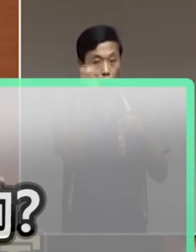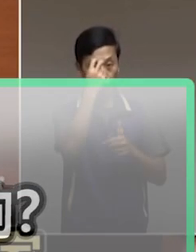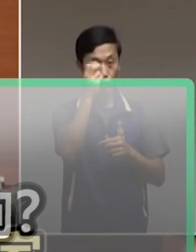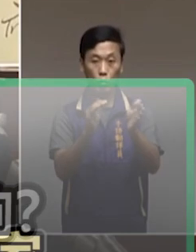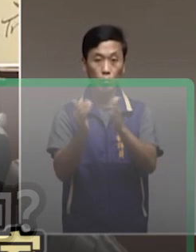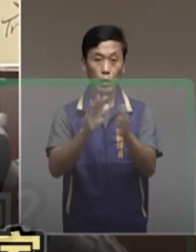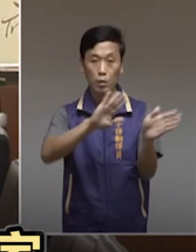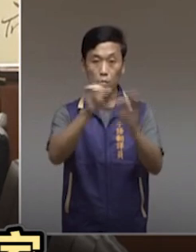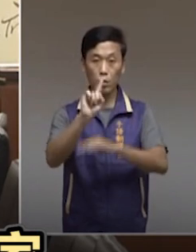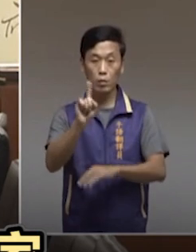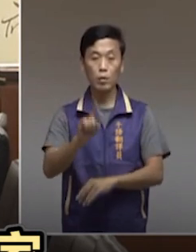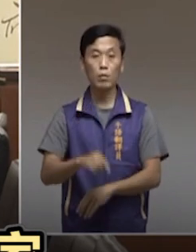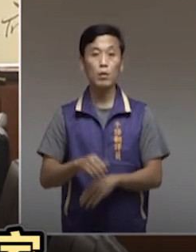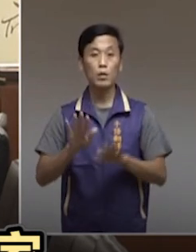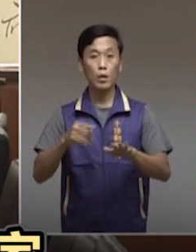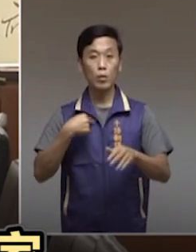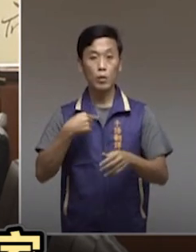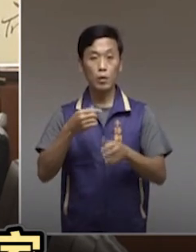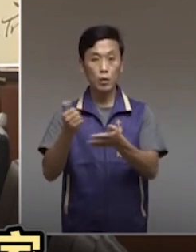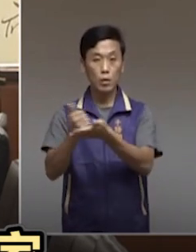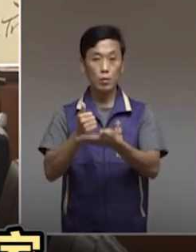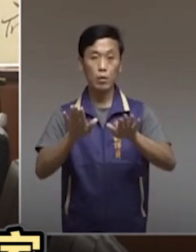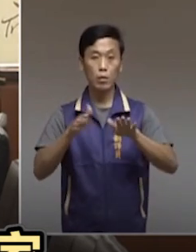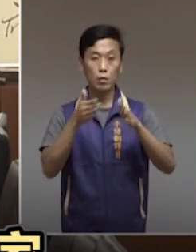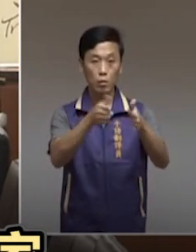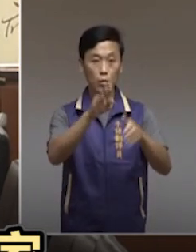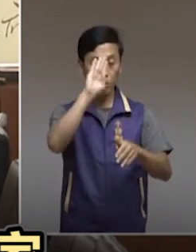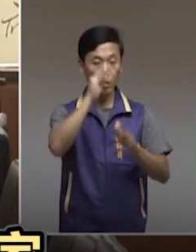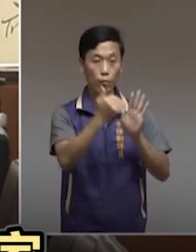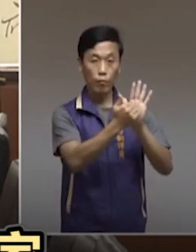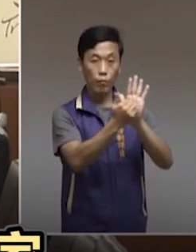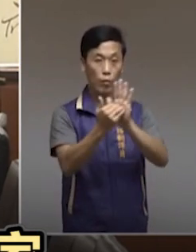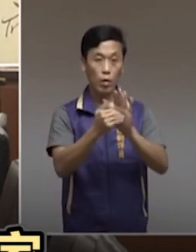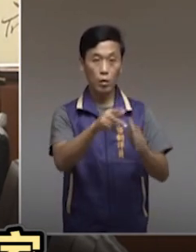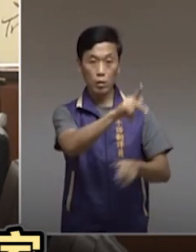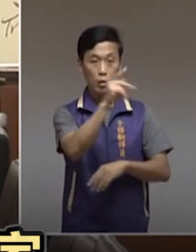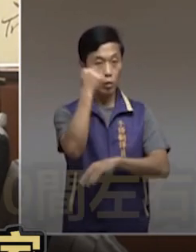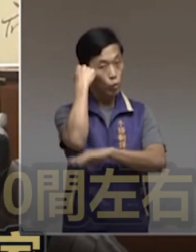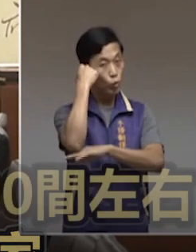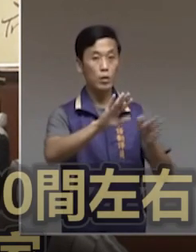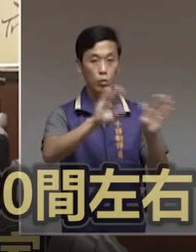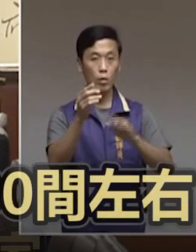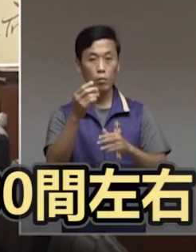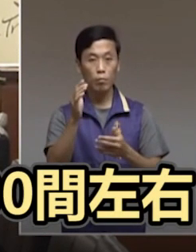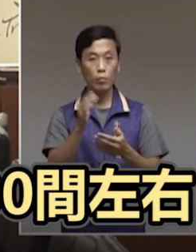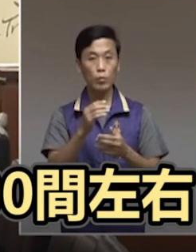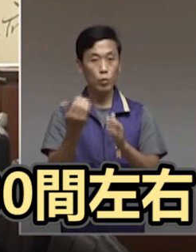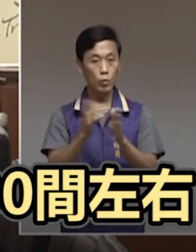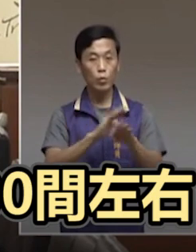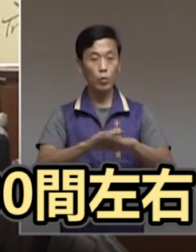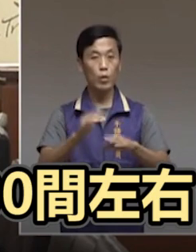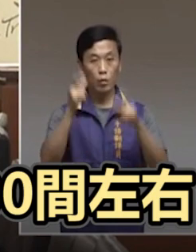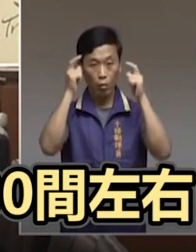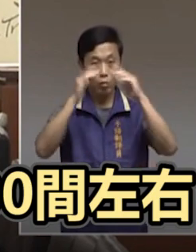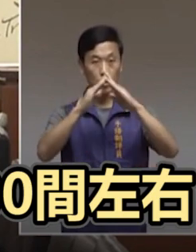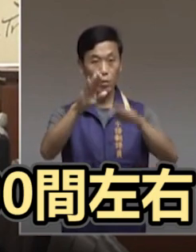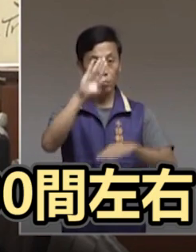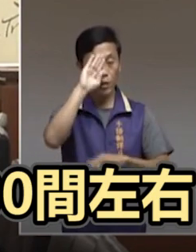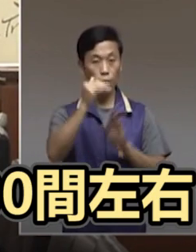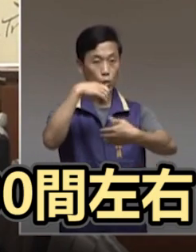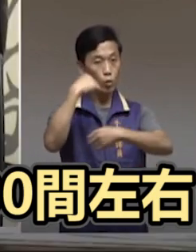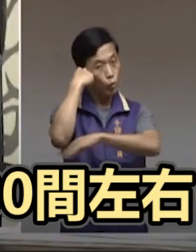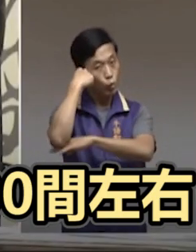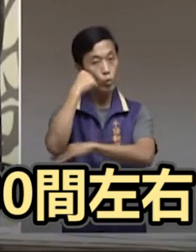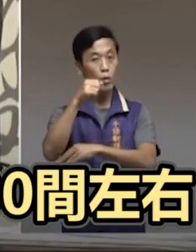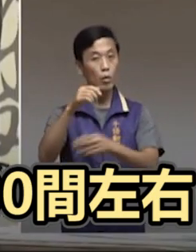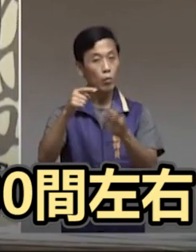备如何？ 我们现在最近在增加防疫旅馆的数量，在这几天还会增加3家防疫旅馆。高雄的防疫旅馆大概有6000左